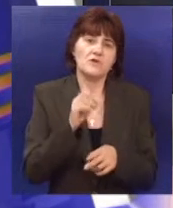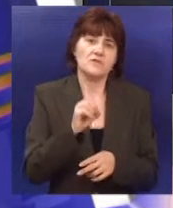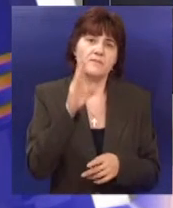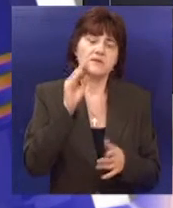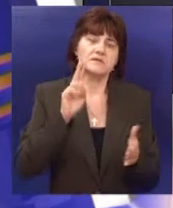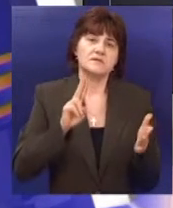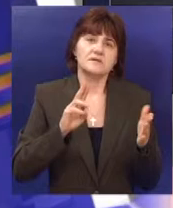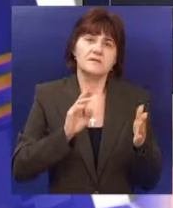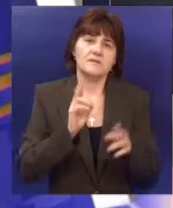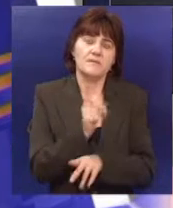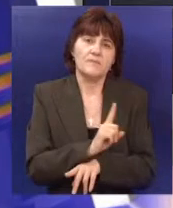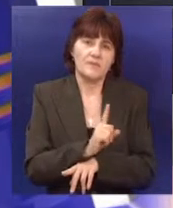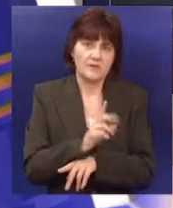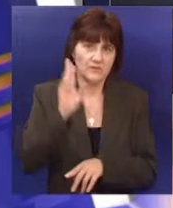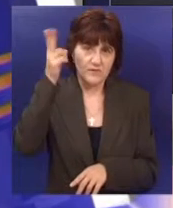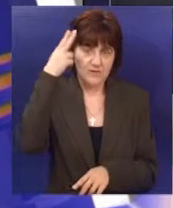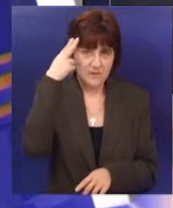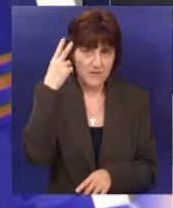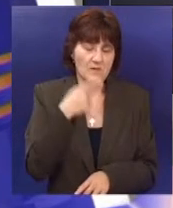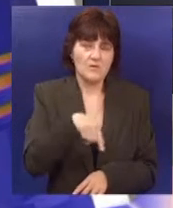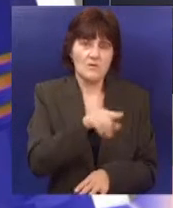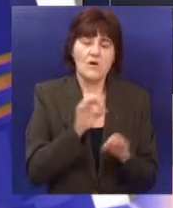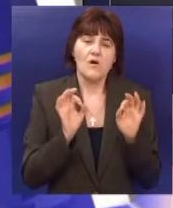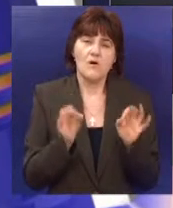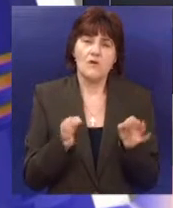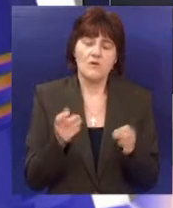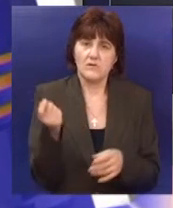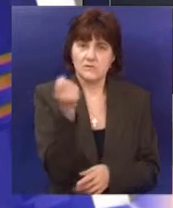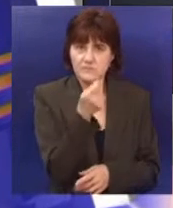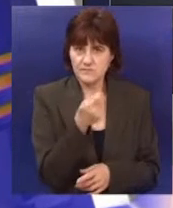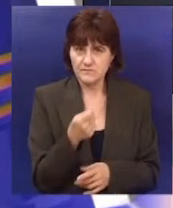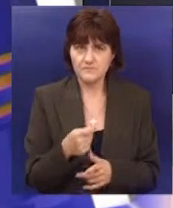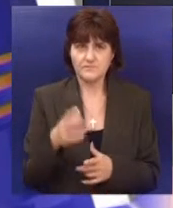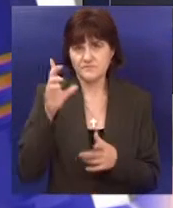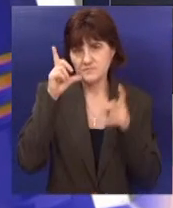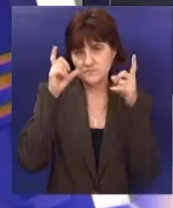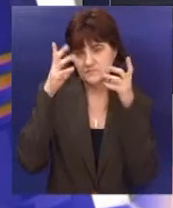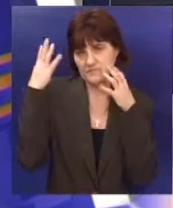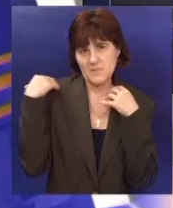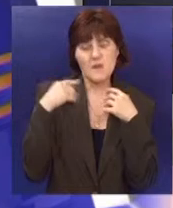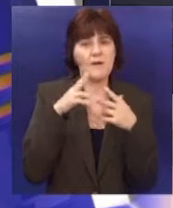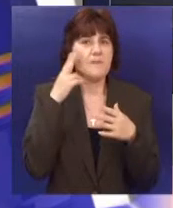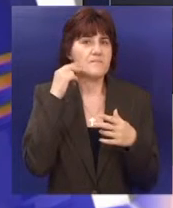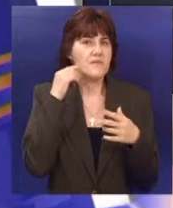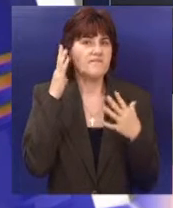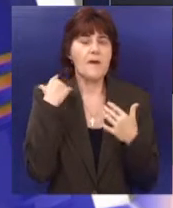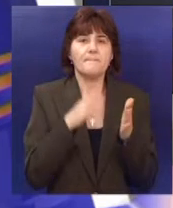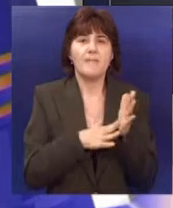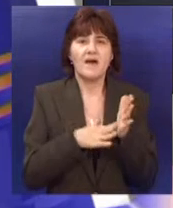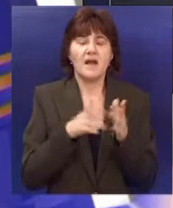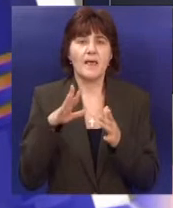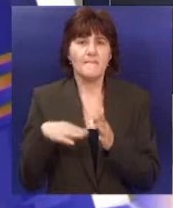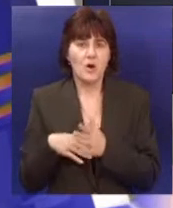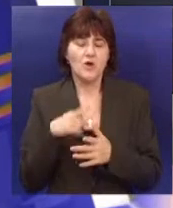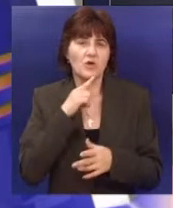i obuhvata 30 dela ovog umetnika, među kojima se nalaze originalne serigrafije Marilyn Monroe, edicije Cveće, Martha